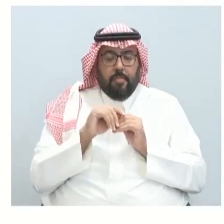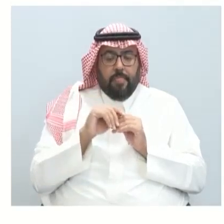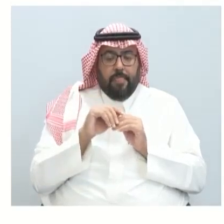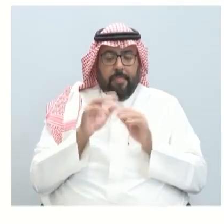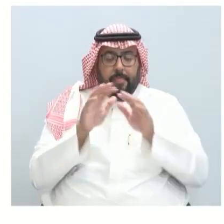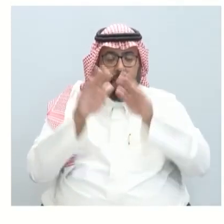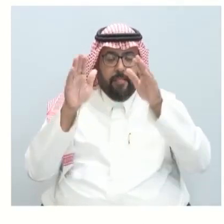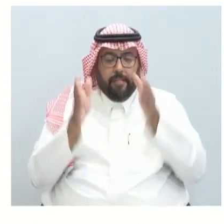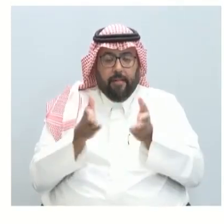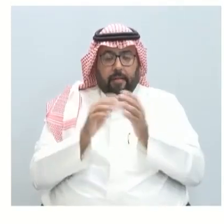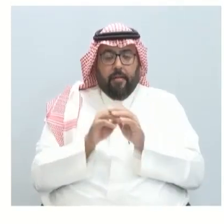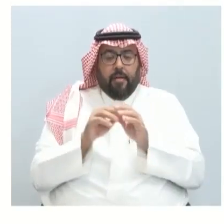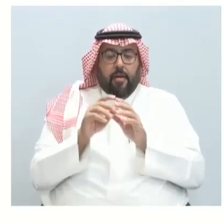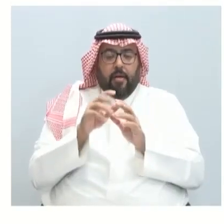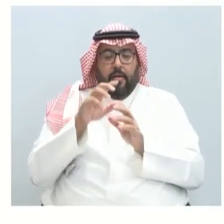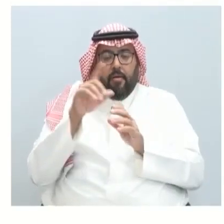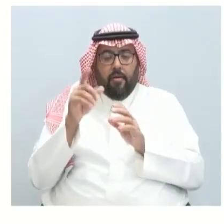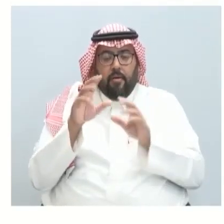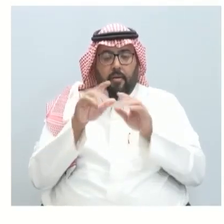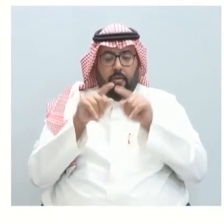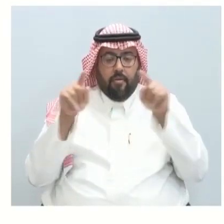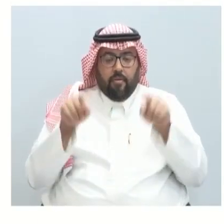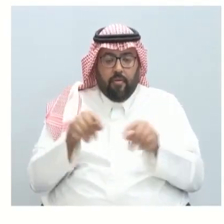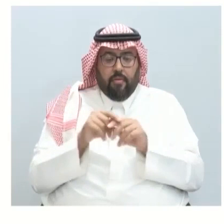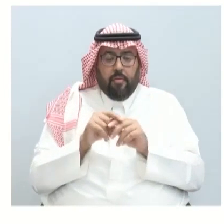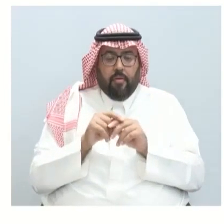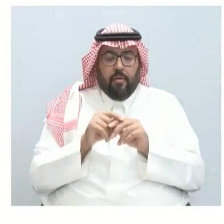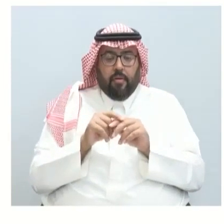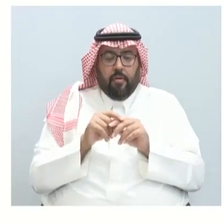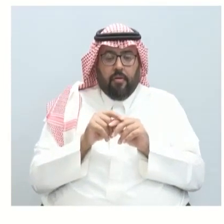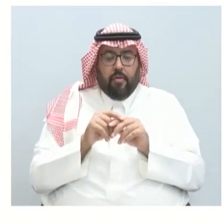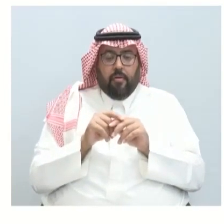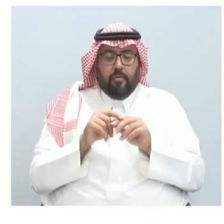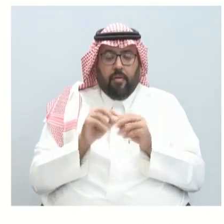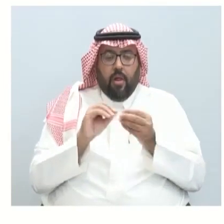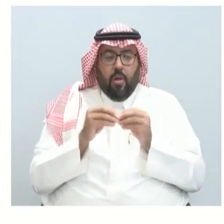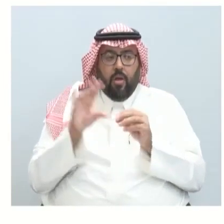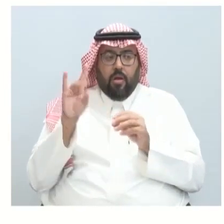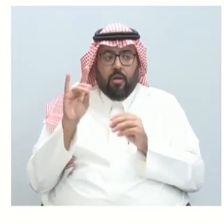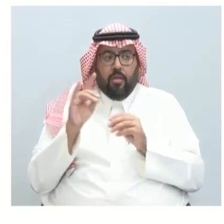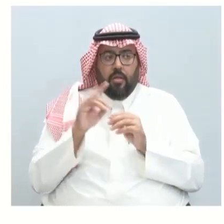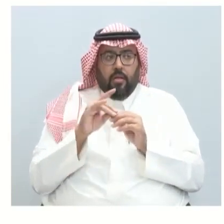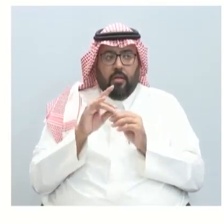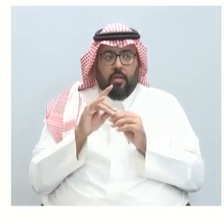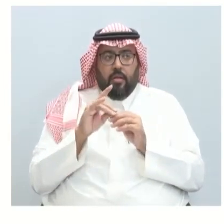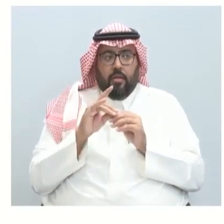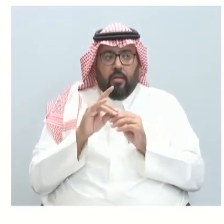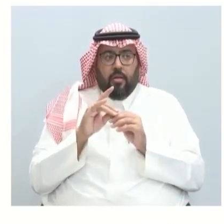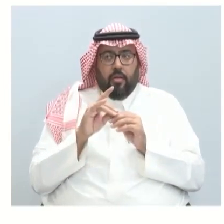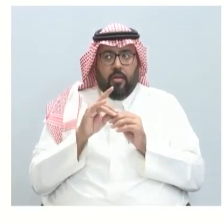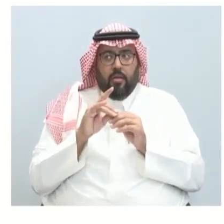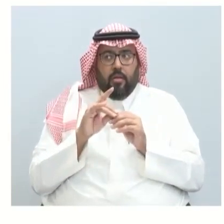المجسم مكعب وهذا المجسم كذلك مكعب حوطنا باللون الاخضر ابنائي وبناتي